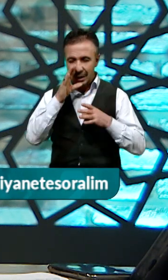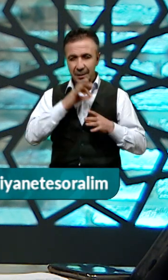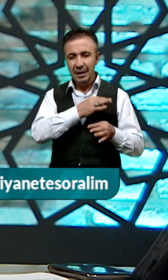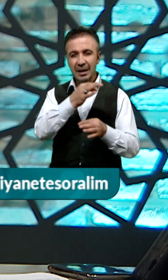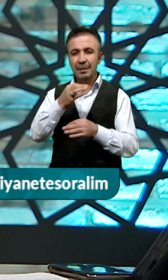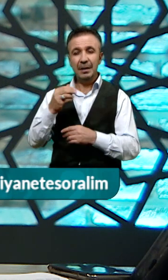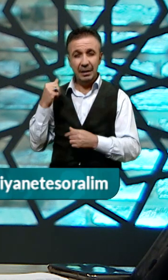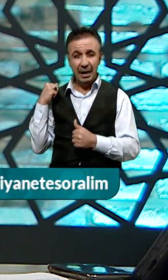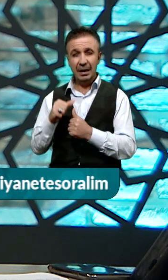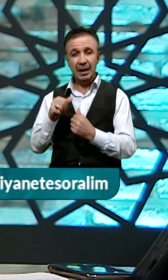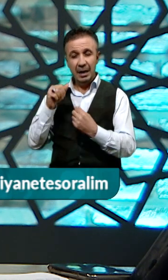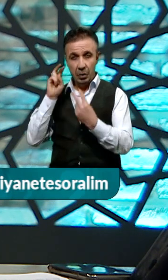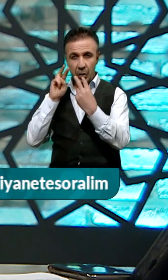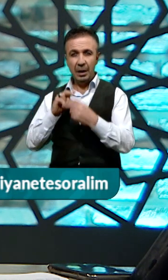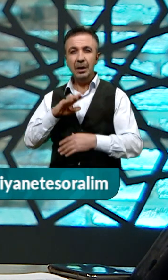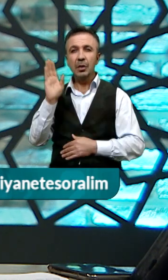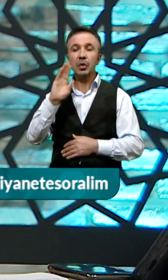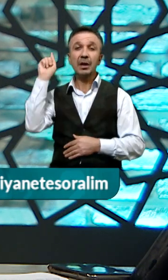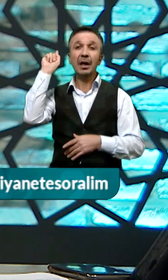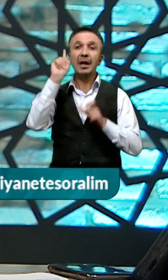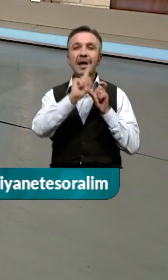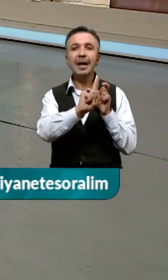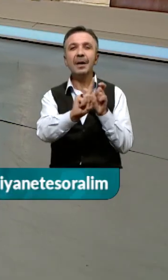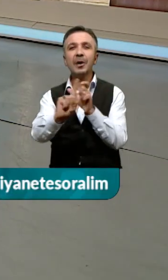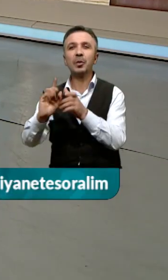Tekrar görüşünceye dek hoşça kalın, Allah'a emanet olun.